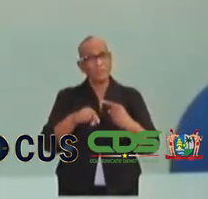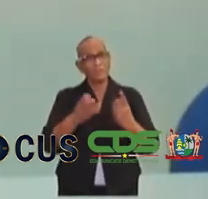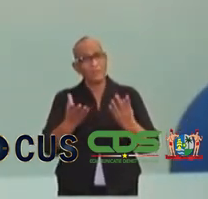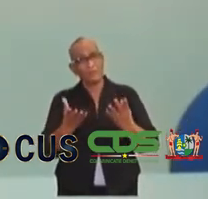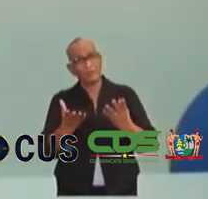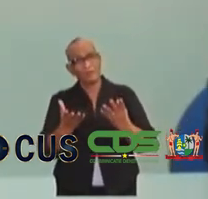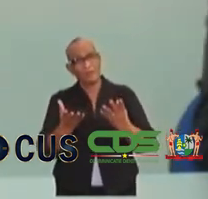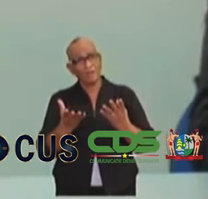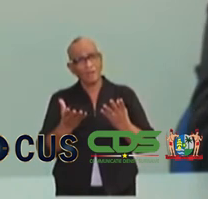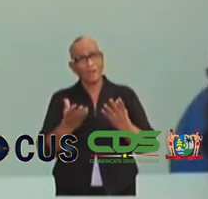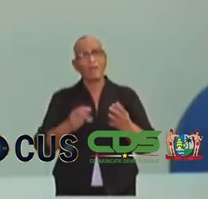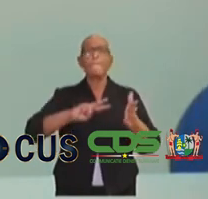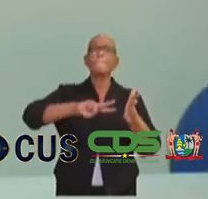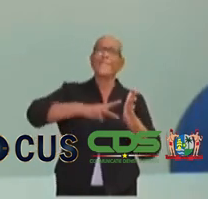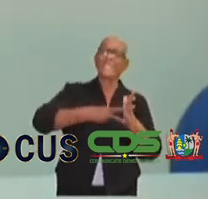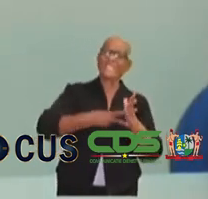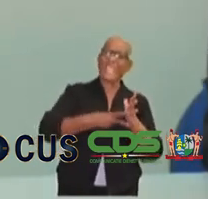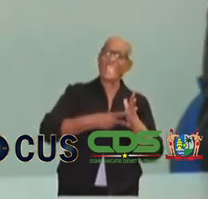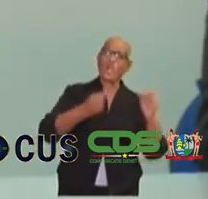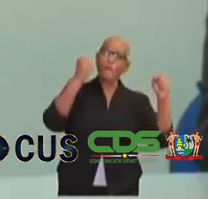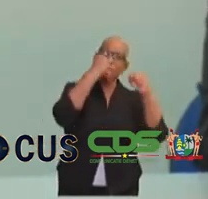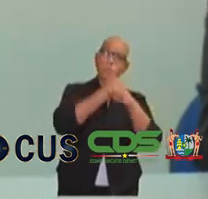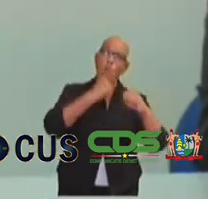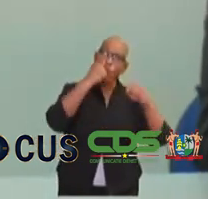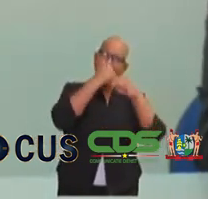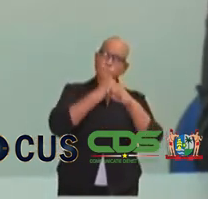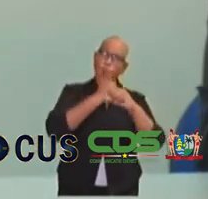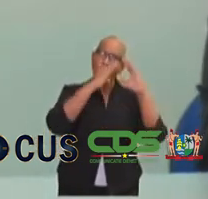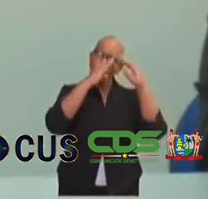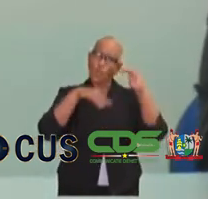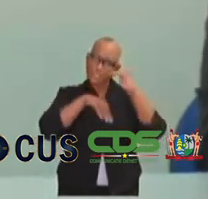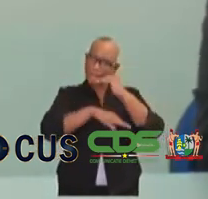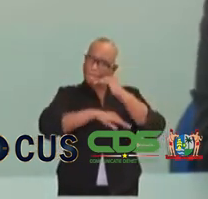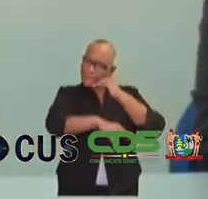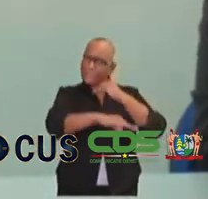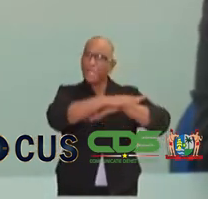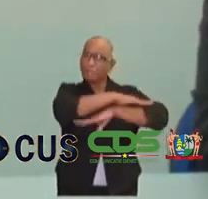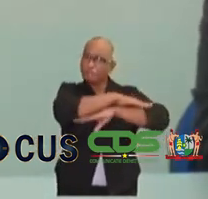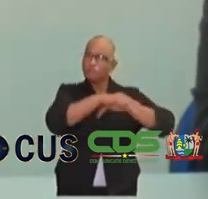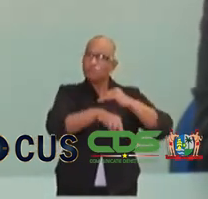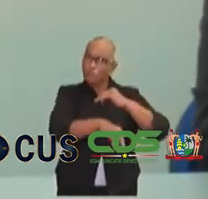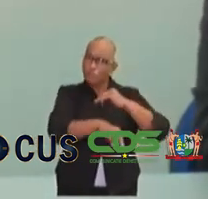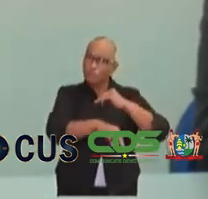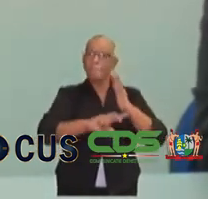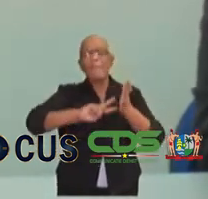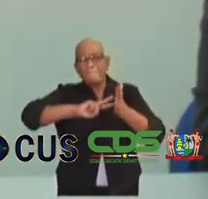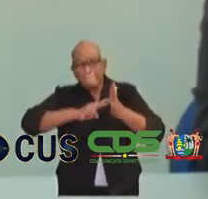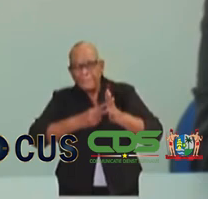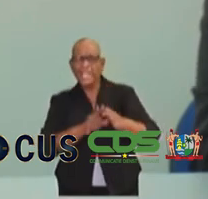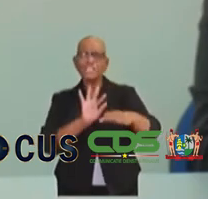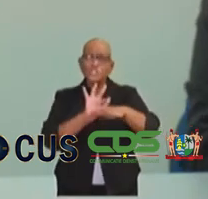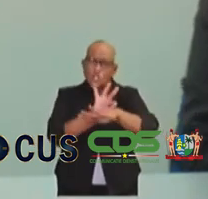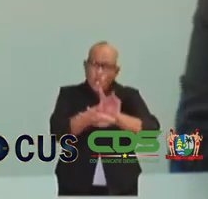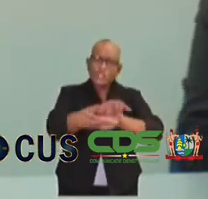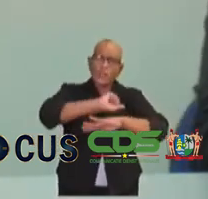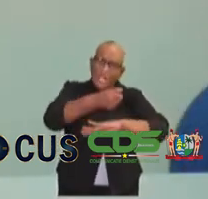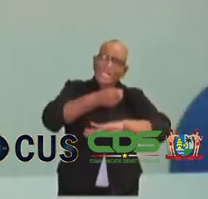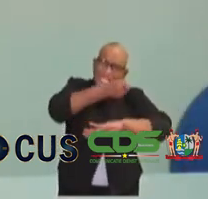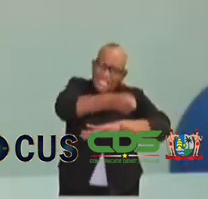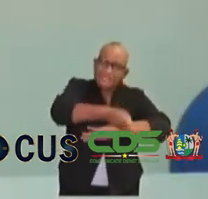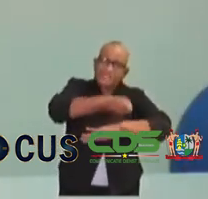bouwen van praktijklokalen in het binnenland, zodat er praktisch onderwijs gegeven kan